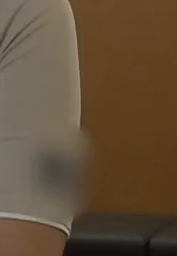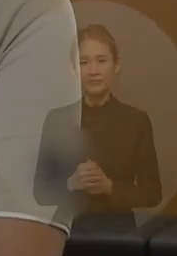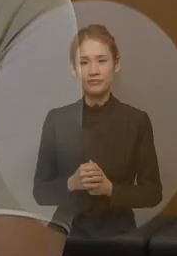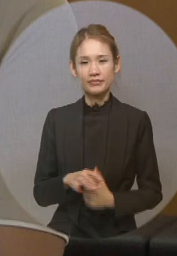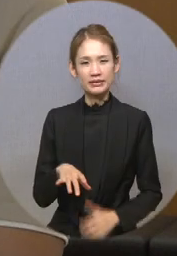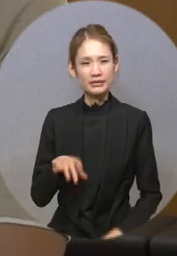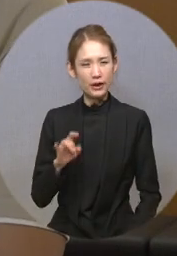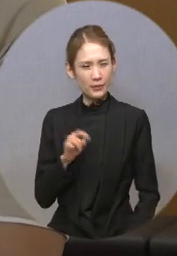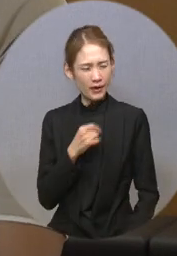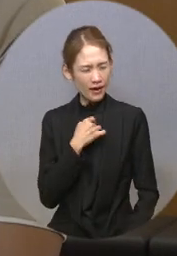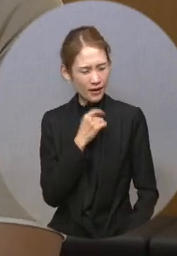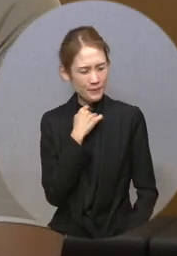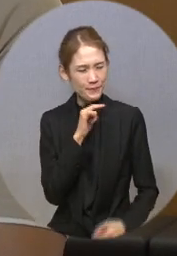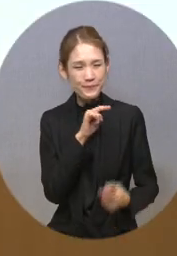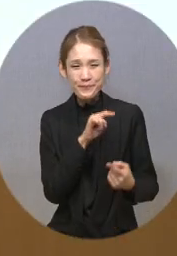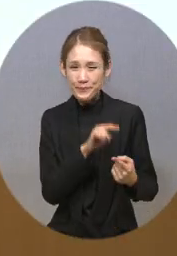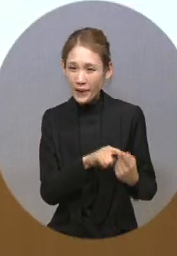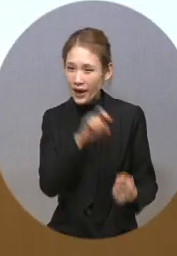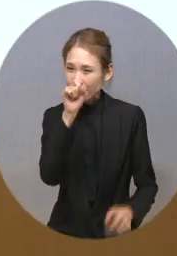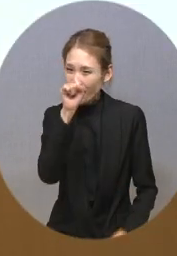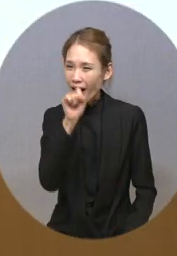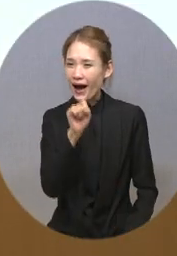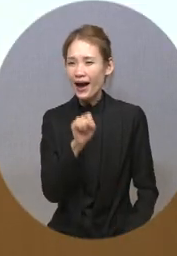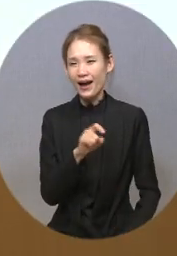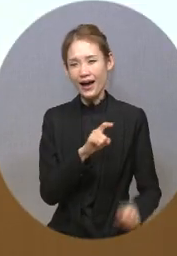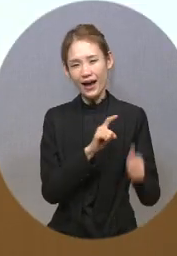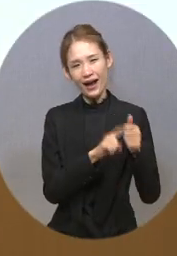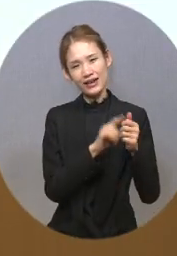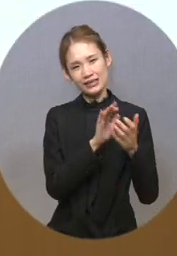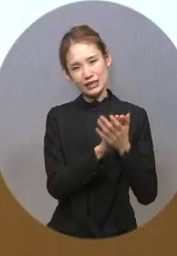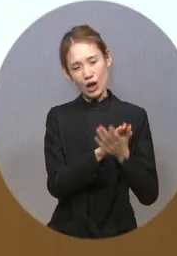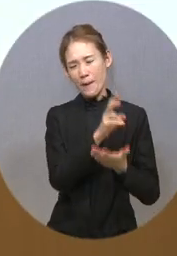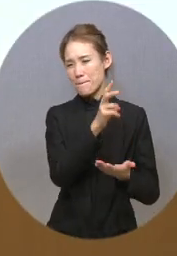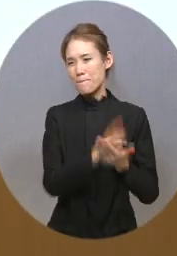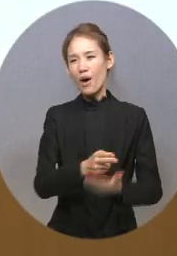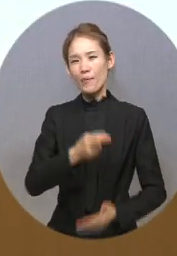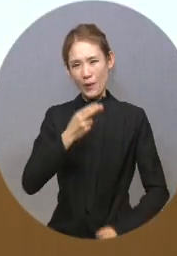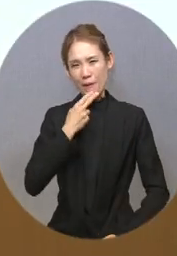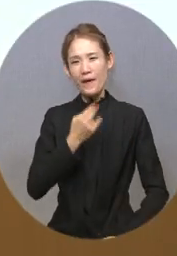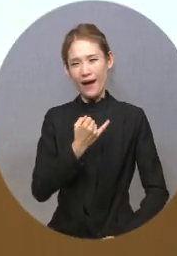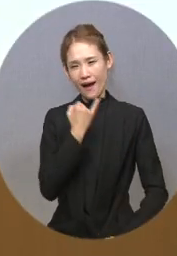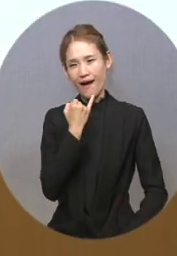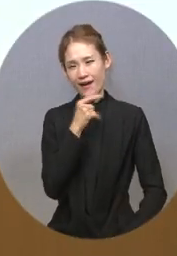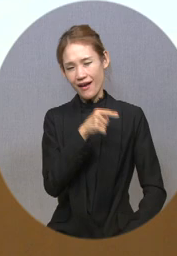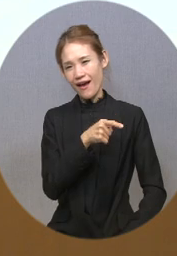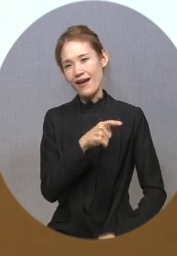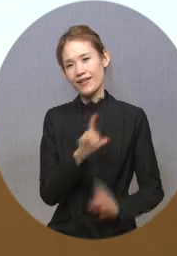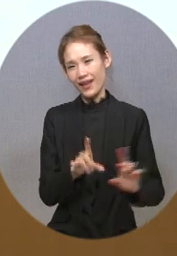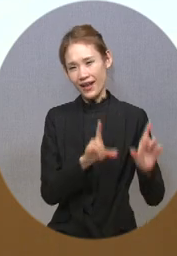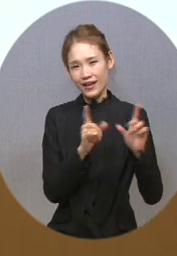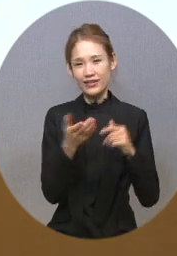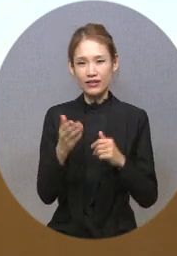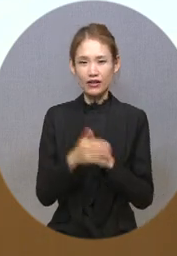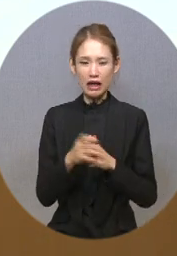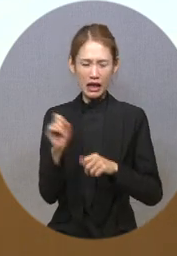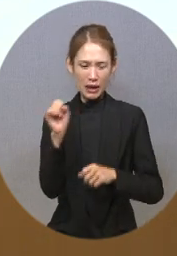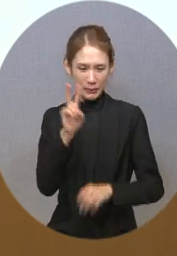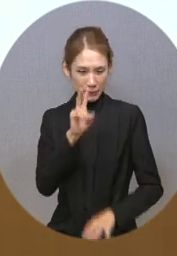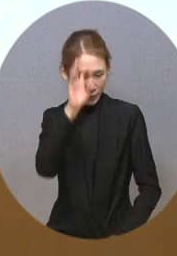처음에는 제가 그 부분이 너무 좋았거든요. 아, 저 친구는 법 없이도 살 사람이다. 그랬는데, 어느 순간